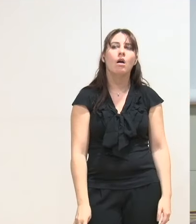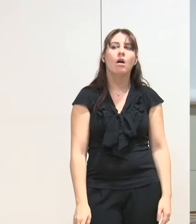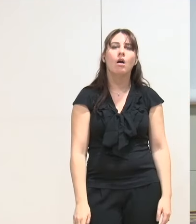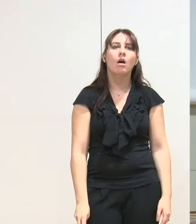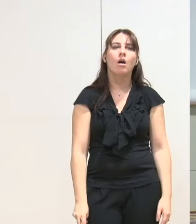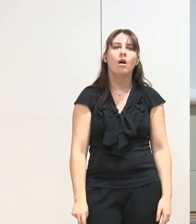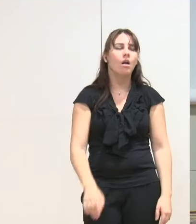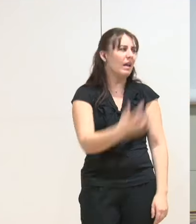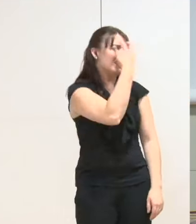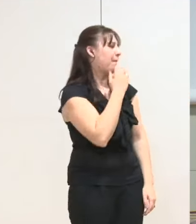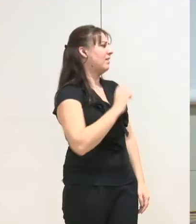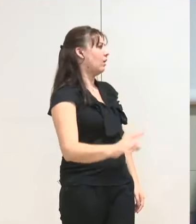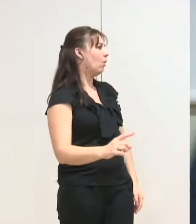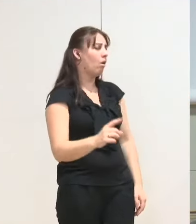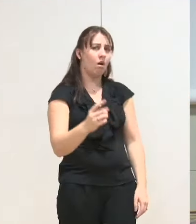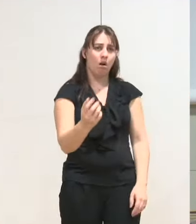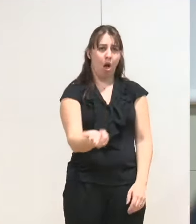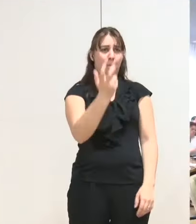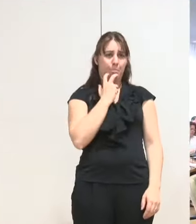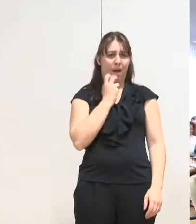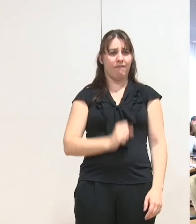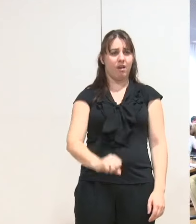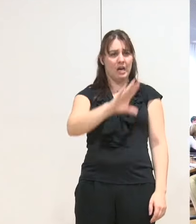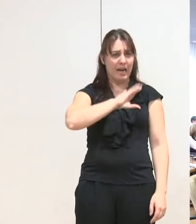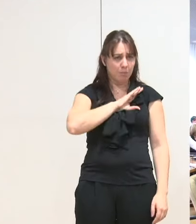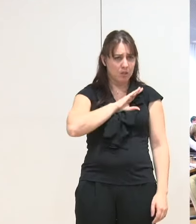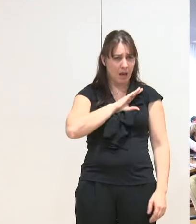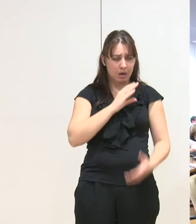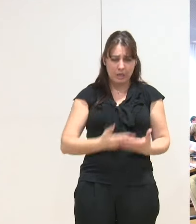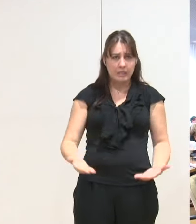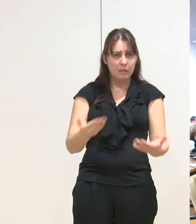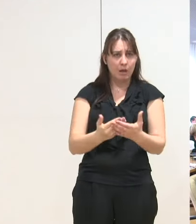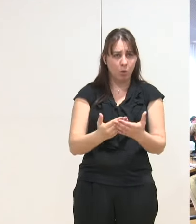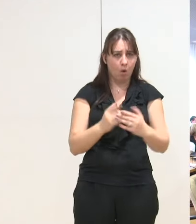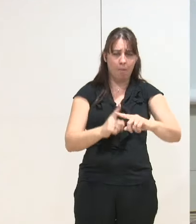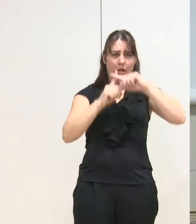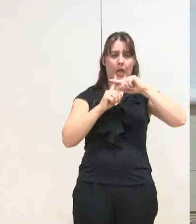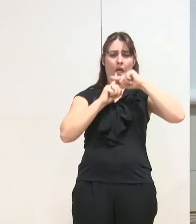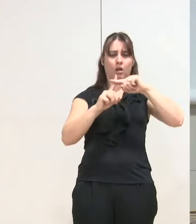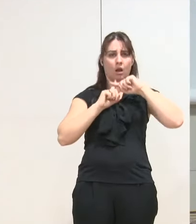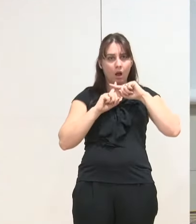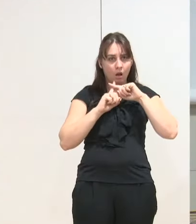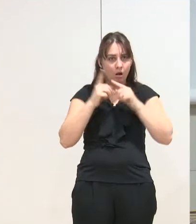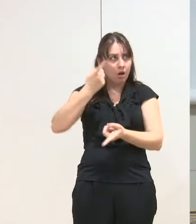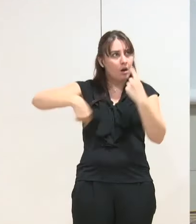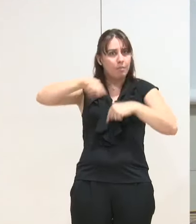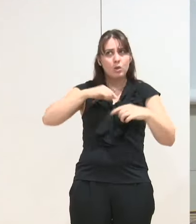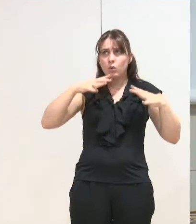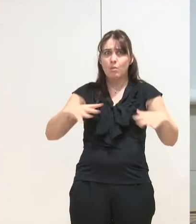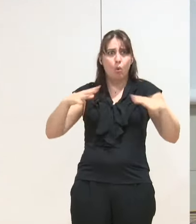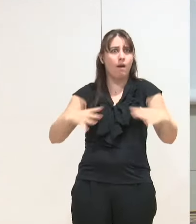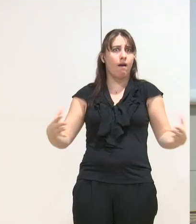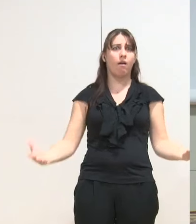mais vous nous rendez responsable vous nous rendez responsable d'une situation à laquelle on y est pour